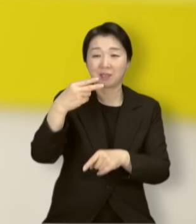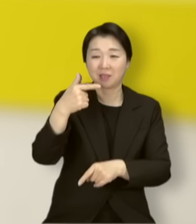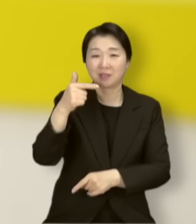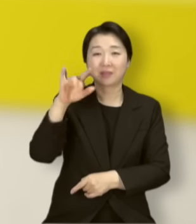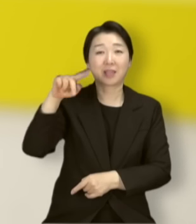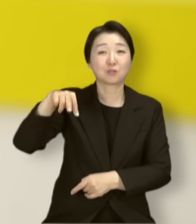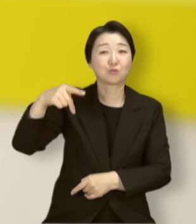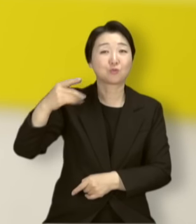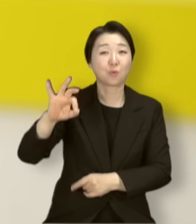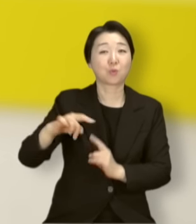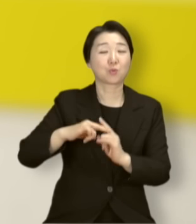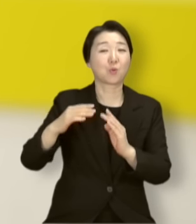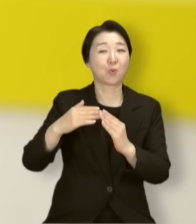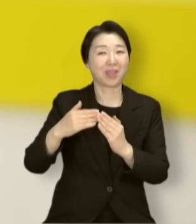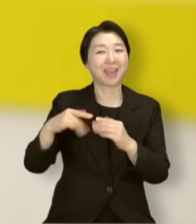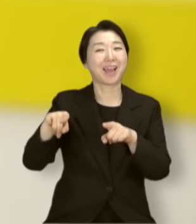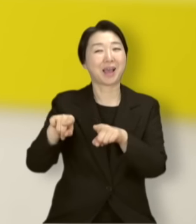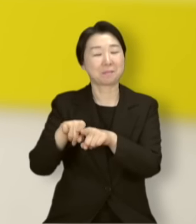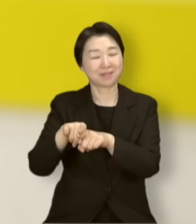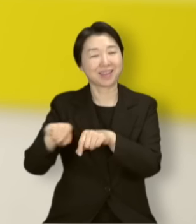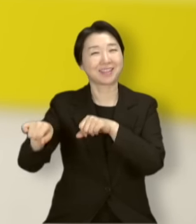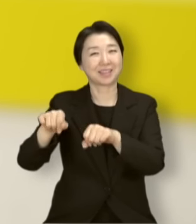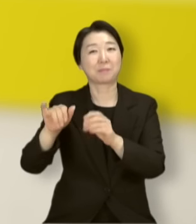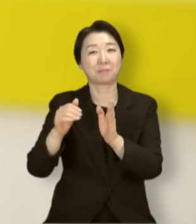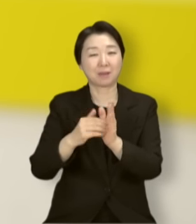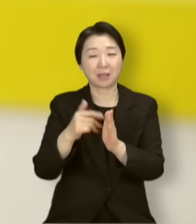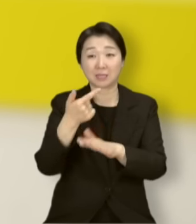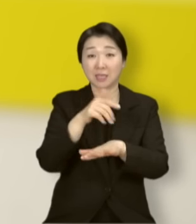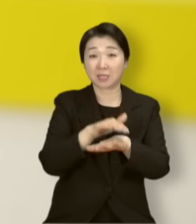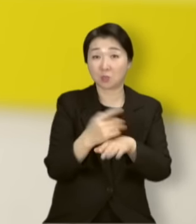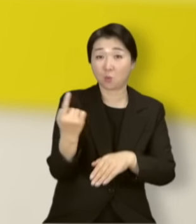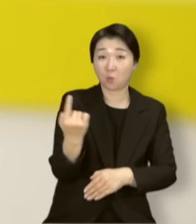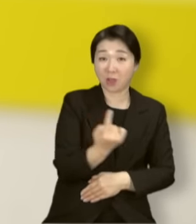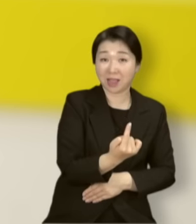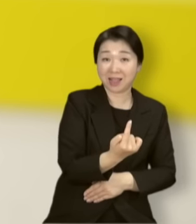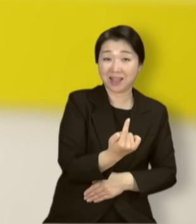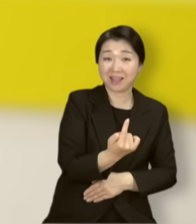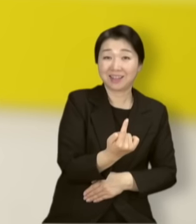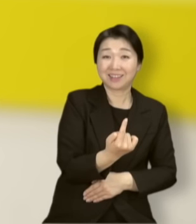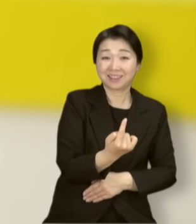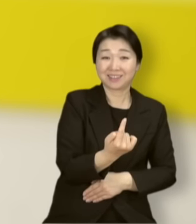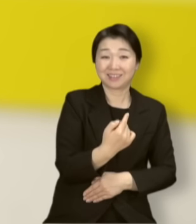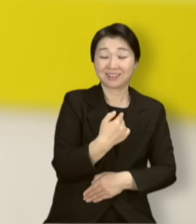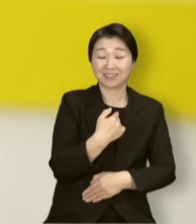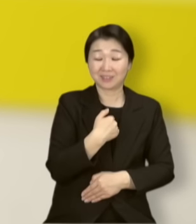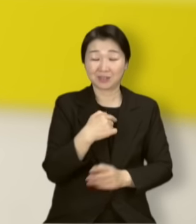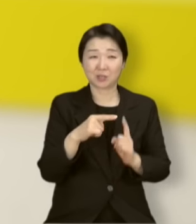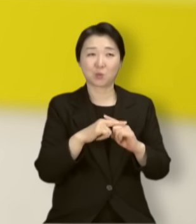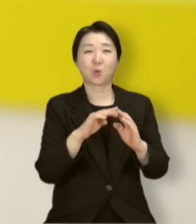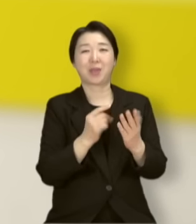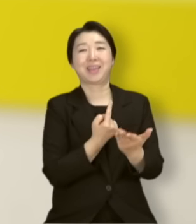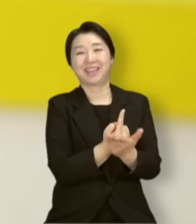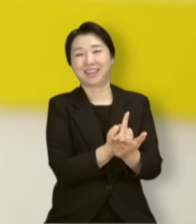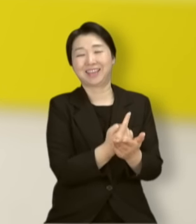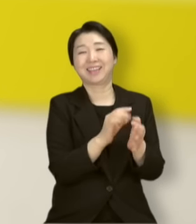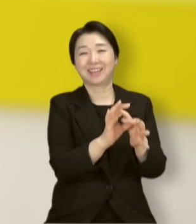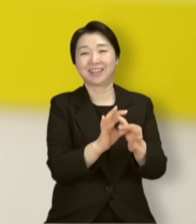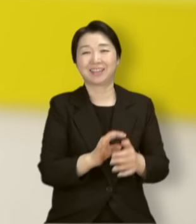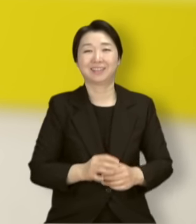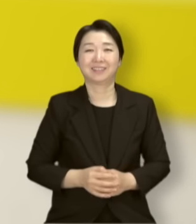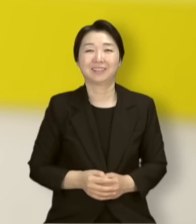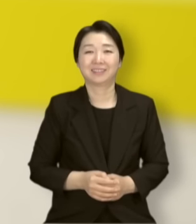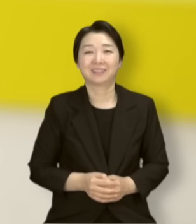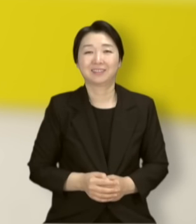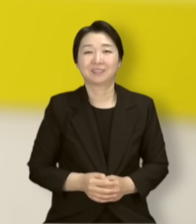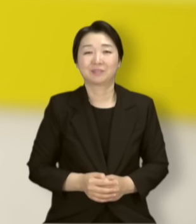내수동교회 멤버였는데 네. 그 오정호 목사님이 대전에 오시고 저희가 이제 교회 조인을 한 거지요.